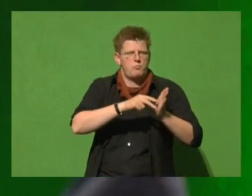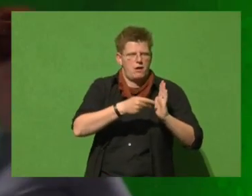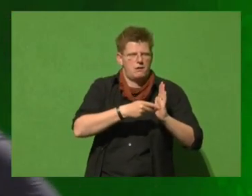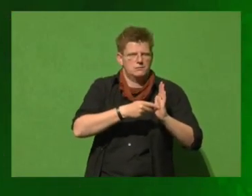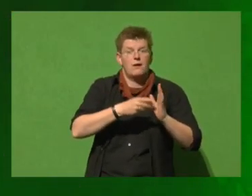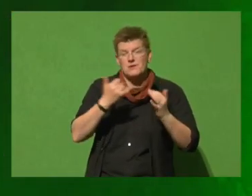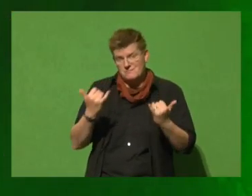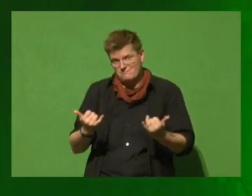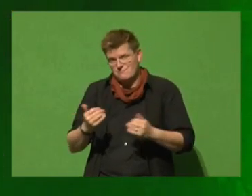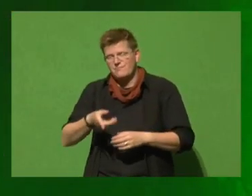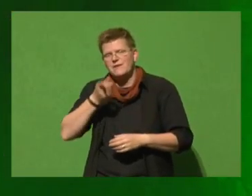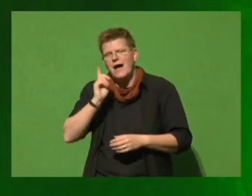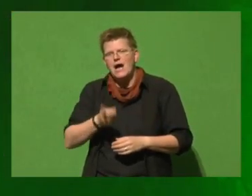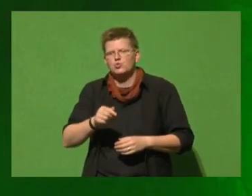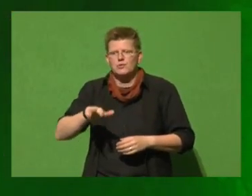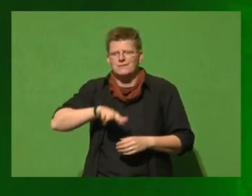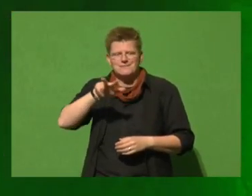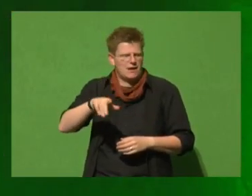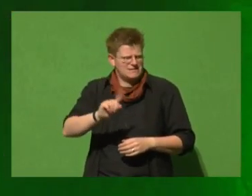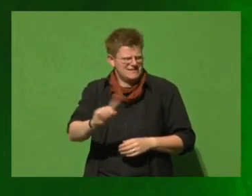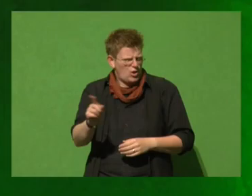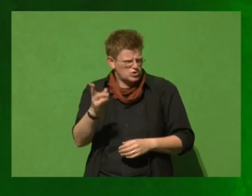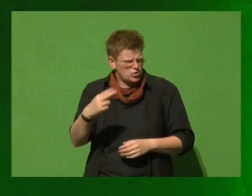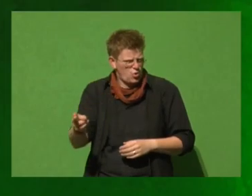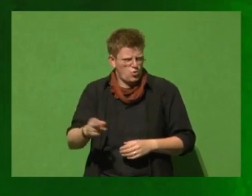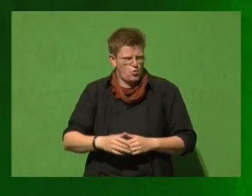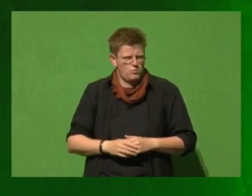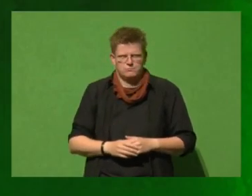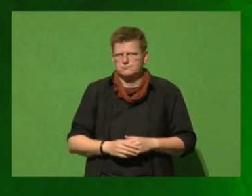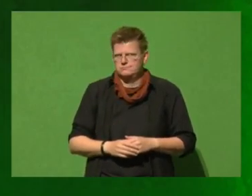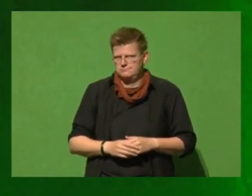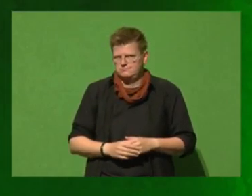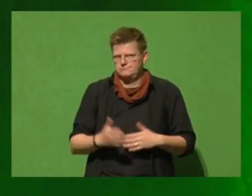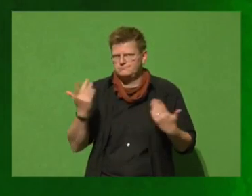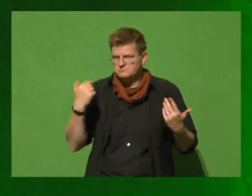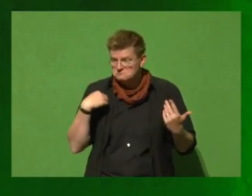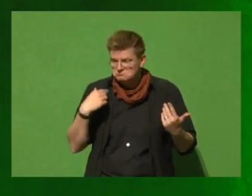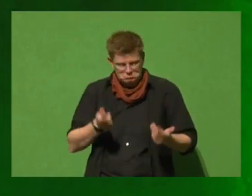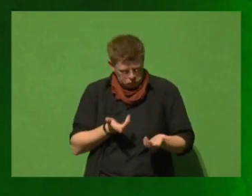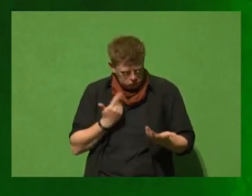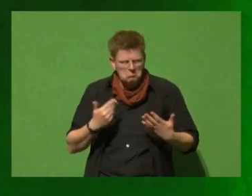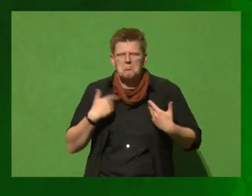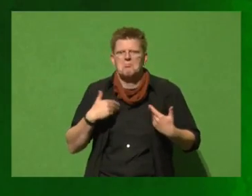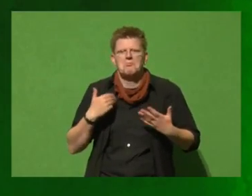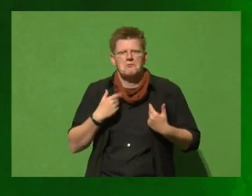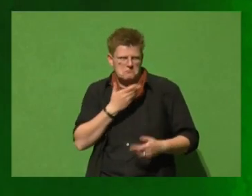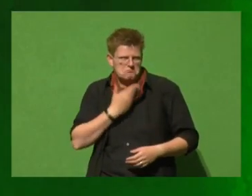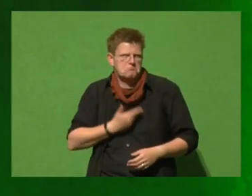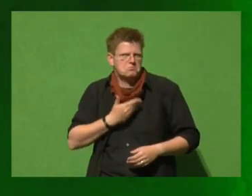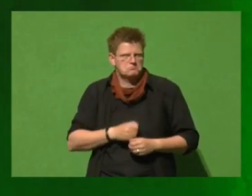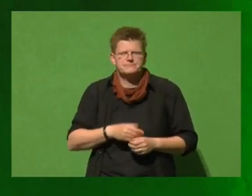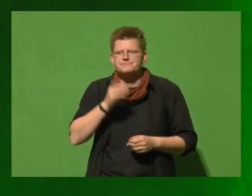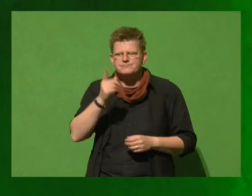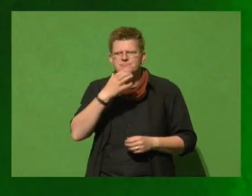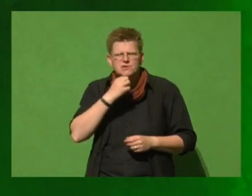von 113.000 Euro vermelden. Als Landesschatzmeister finde ich das sehr erfreulich. Allerdings möchte ich euch ein paar